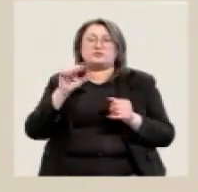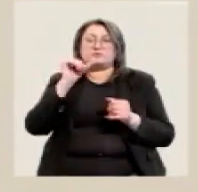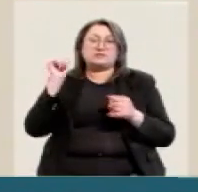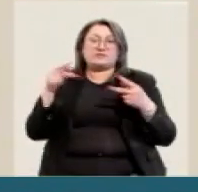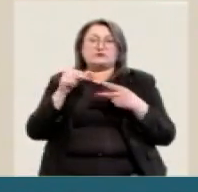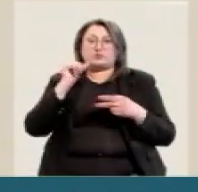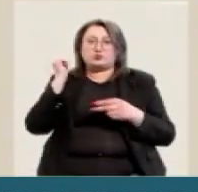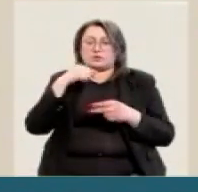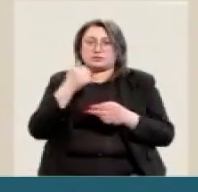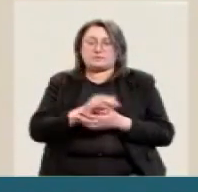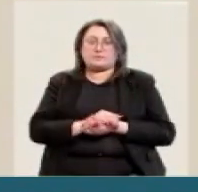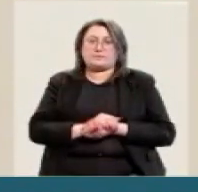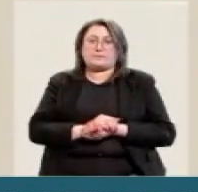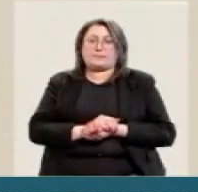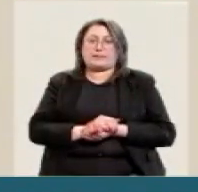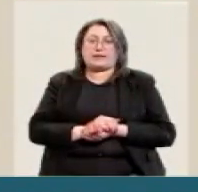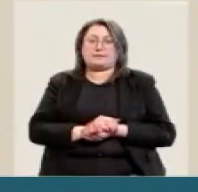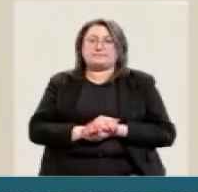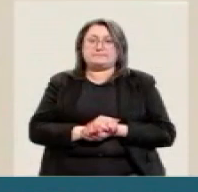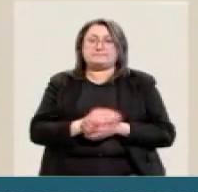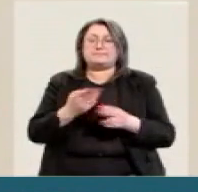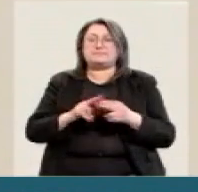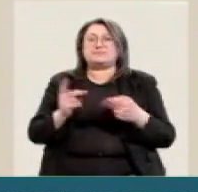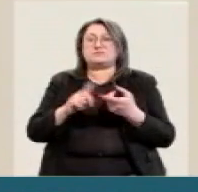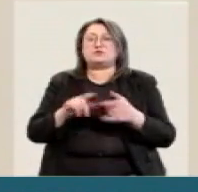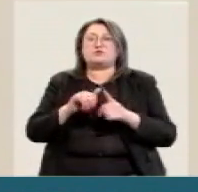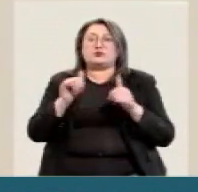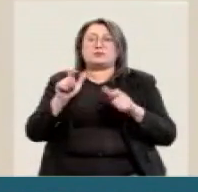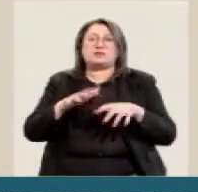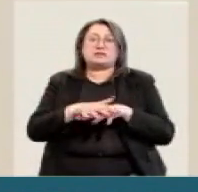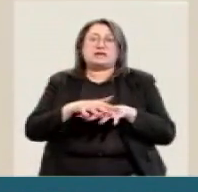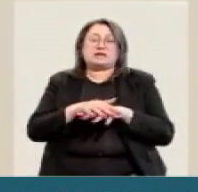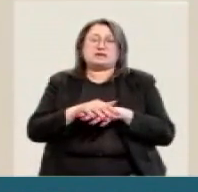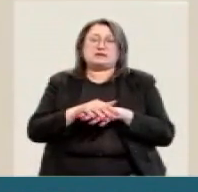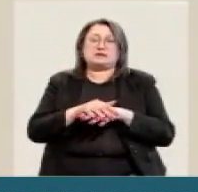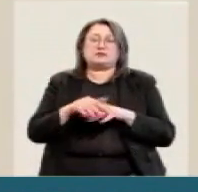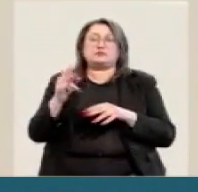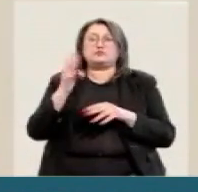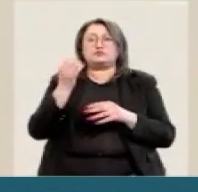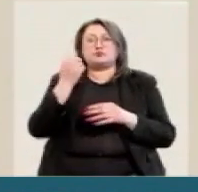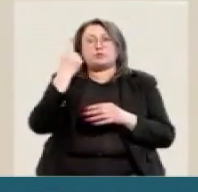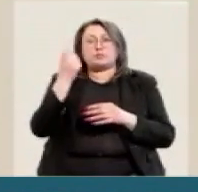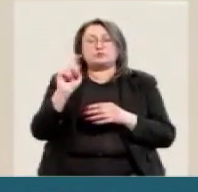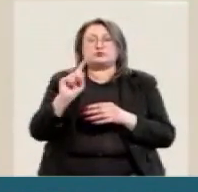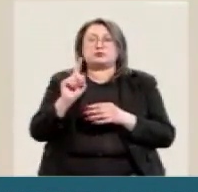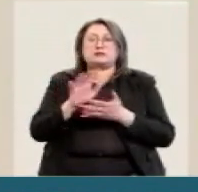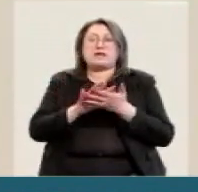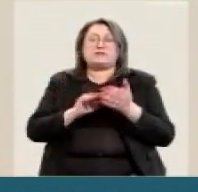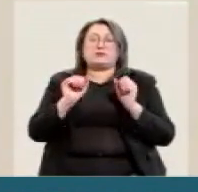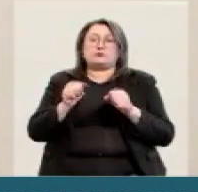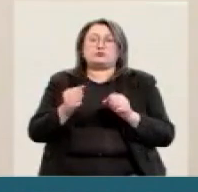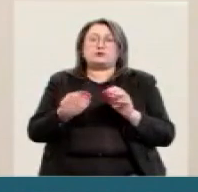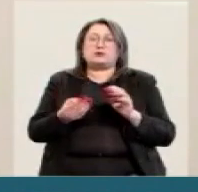қаладағы халық санының көбеюімен байланысты. Тағы бір айтарлық жайт, өтінішті электронды түрде беруге болады дедіңіз. Ол қалай жүзеге